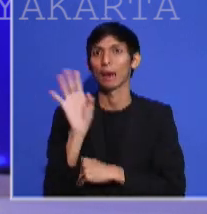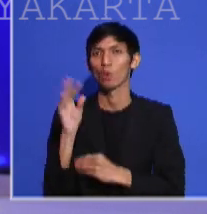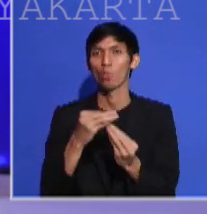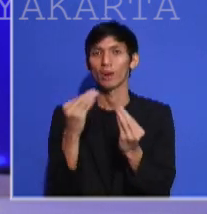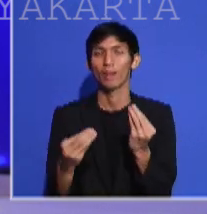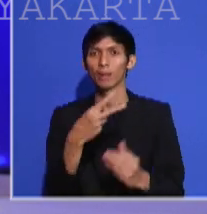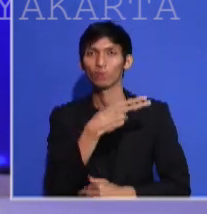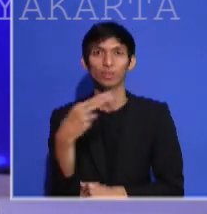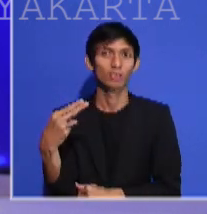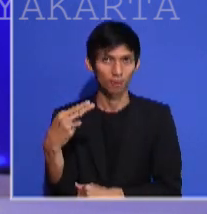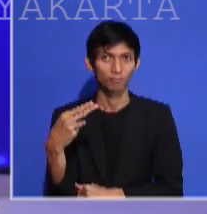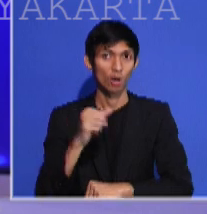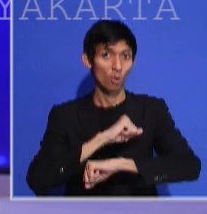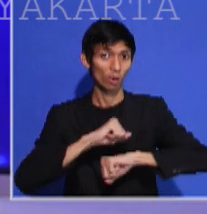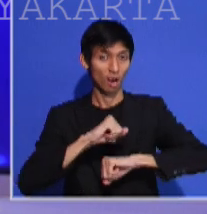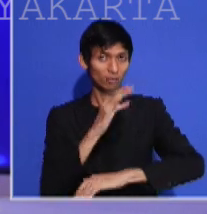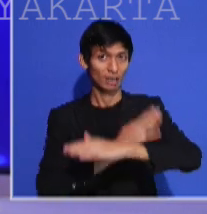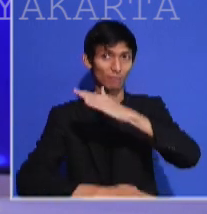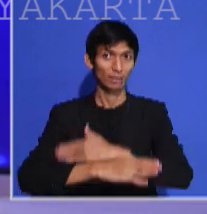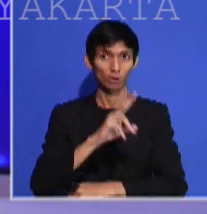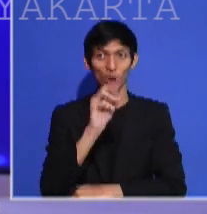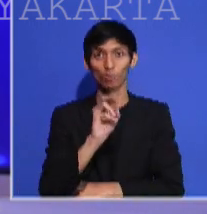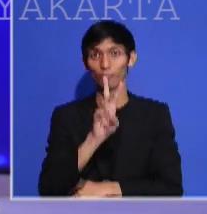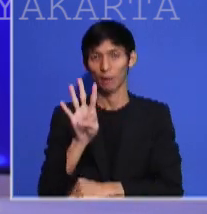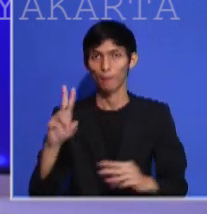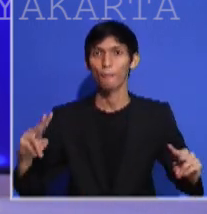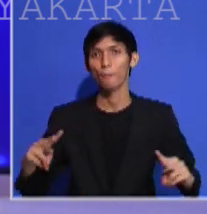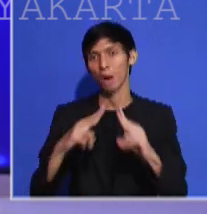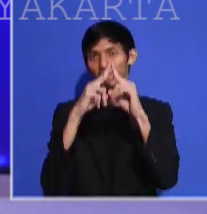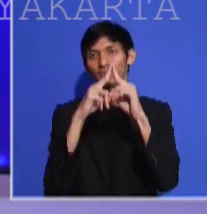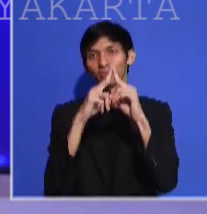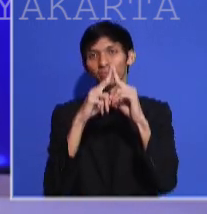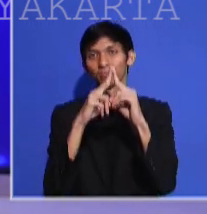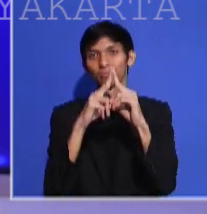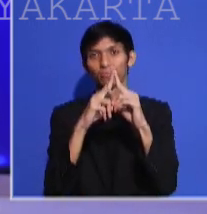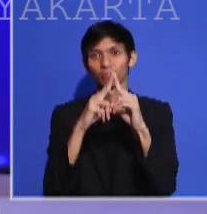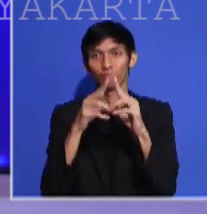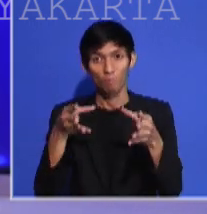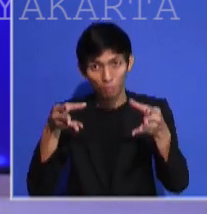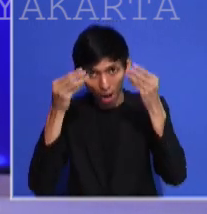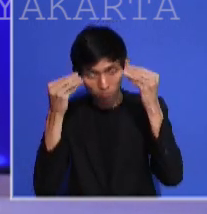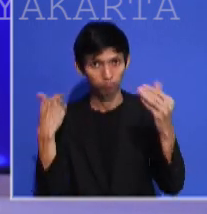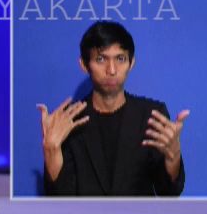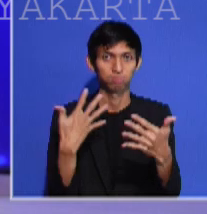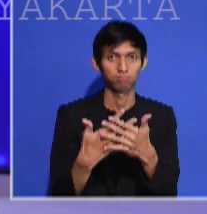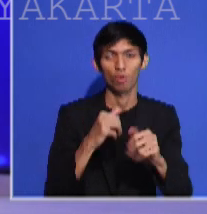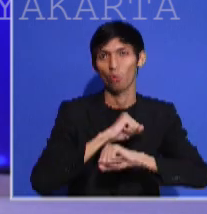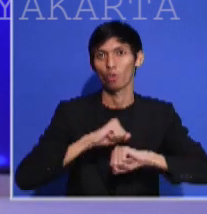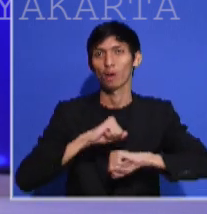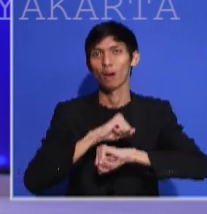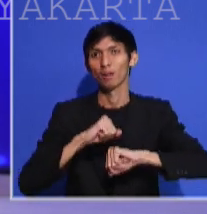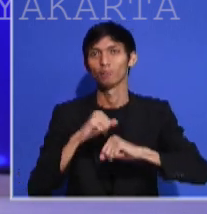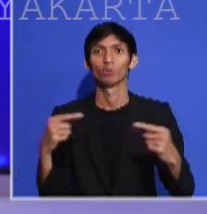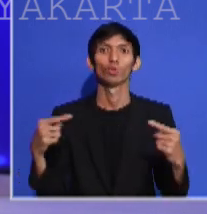pada paralimpiade Prancis 2024 dan untuk mengetahui lebih jauh atlet kebanggaan yokyakarta ini kita telah terhubung melalui